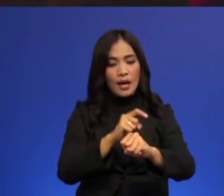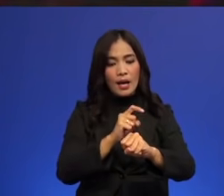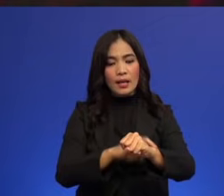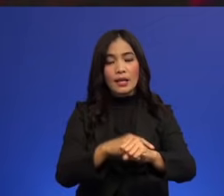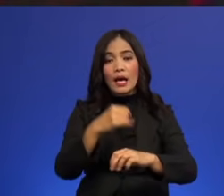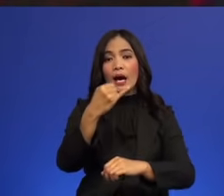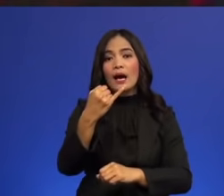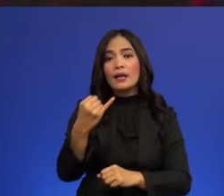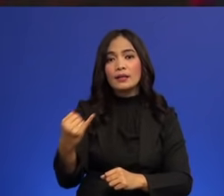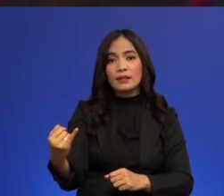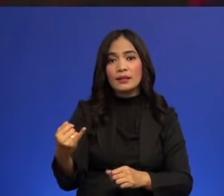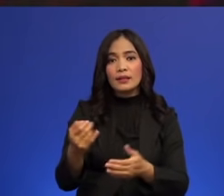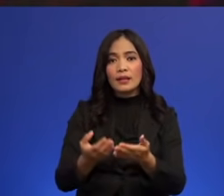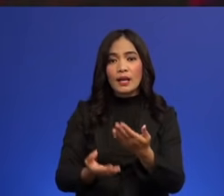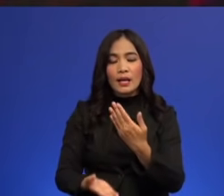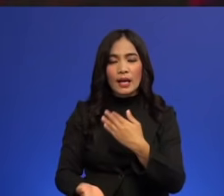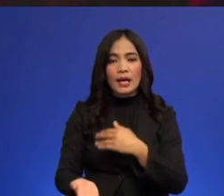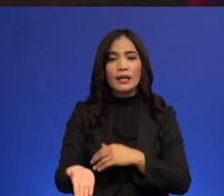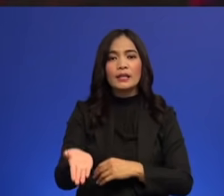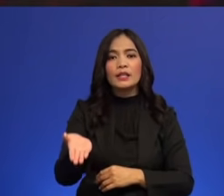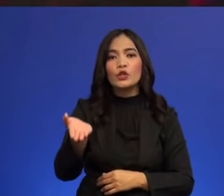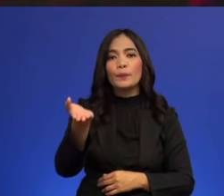saat akhir